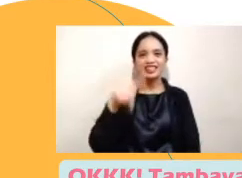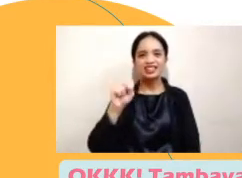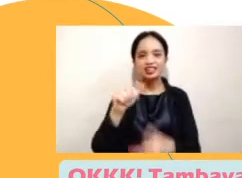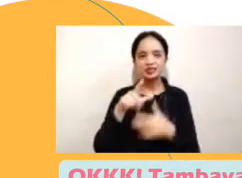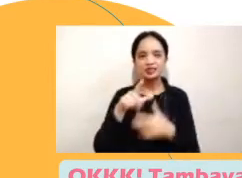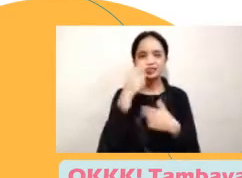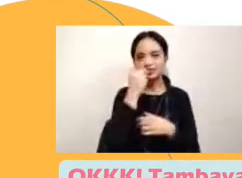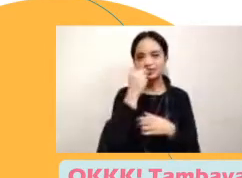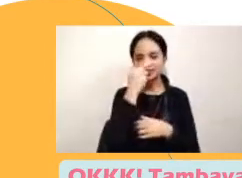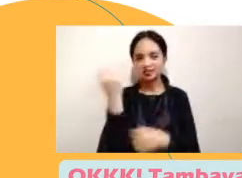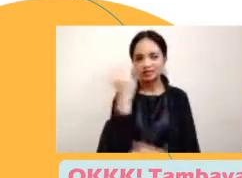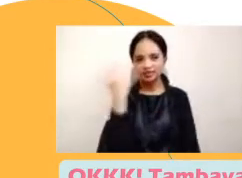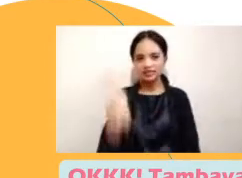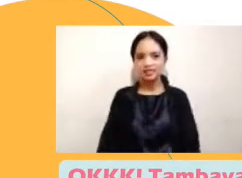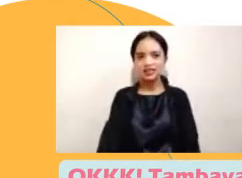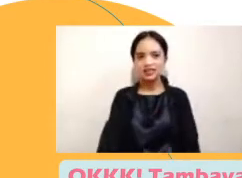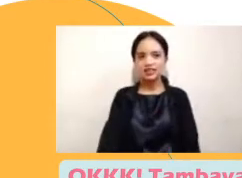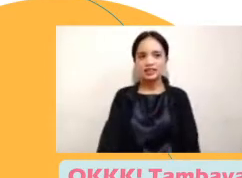Payo. Sige, payo.